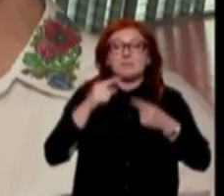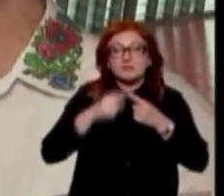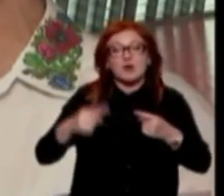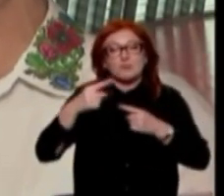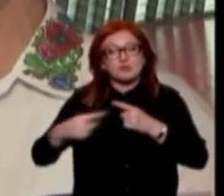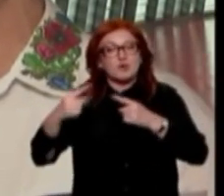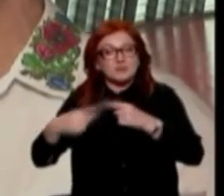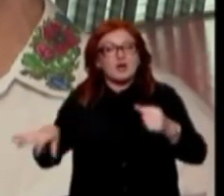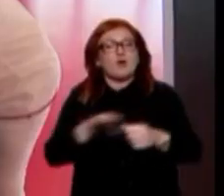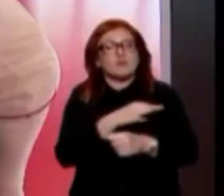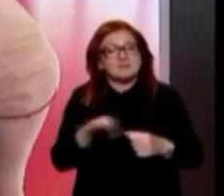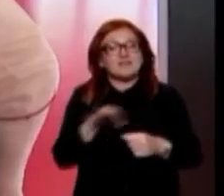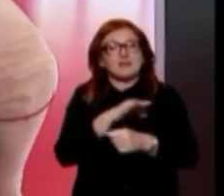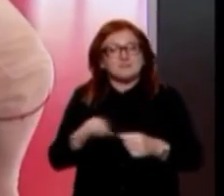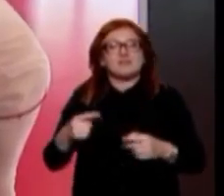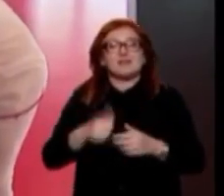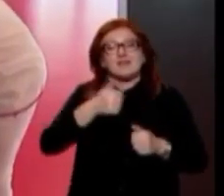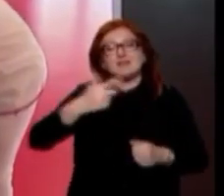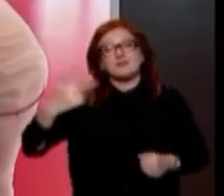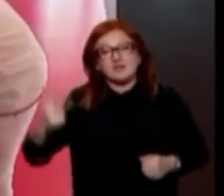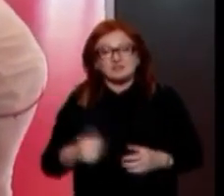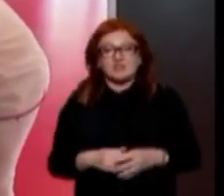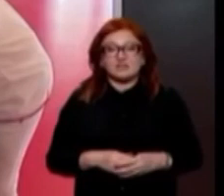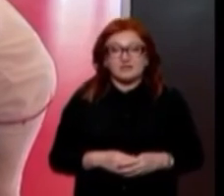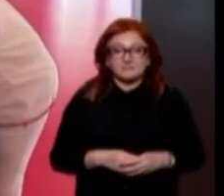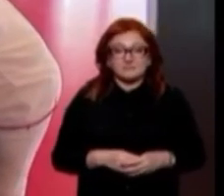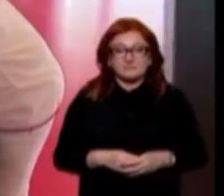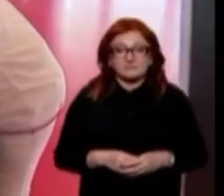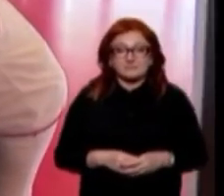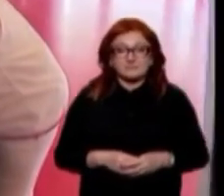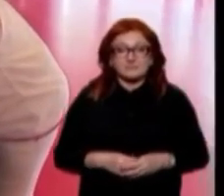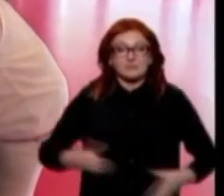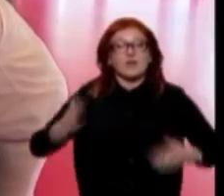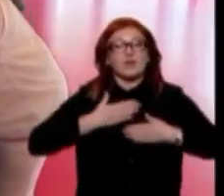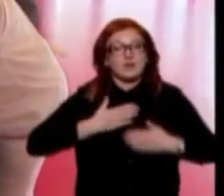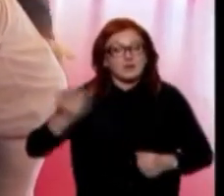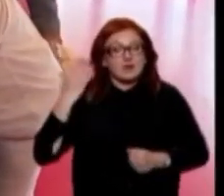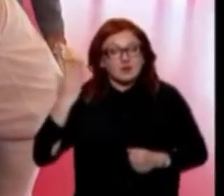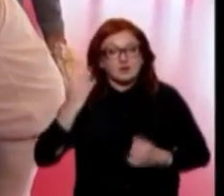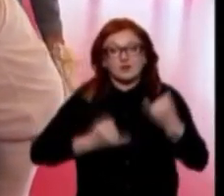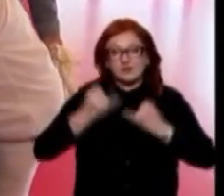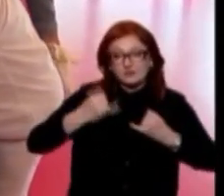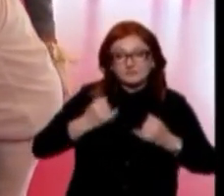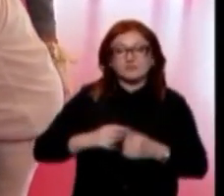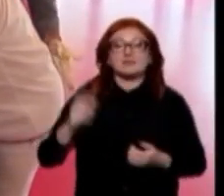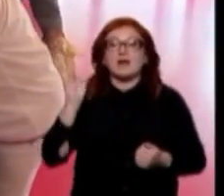piosenka po piosence. Jakby zdyrektował! Yeah! Patronatem